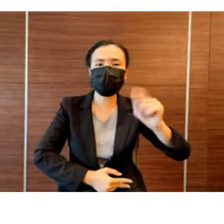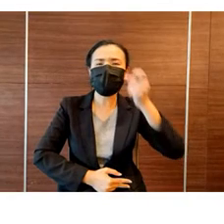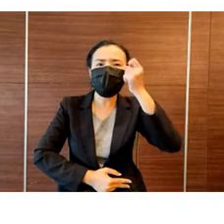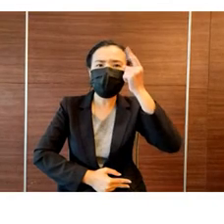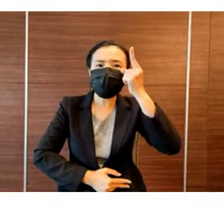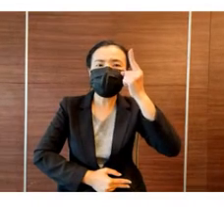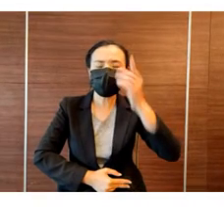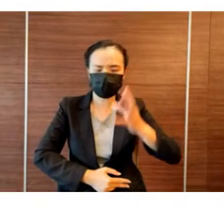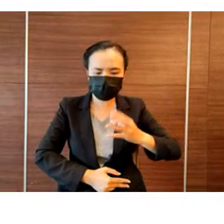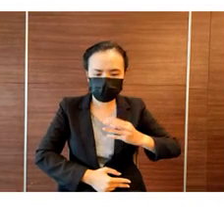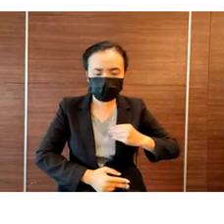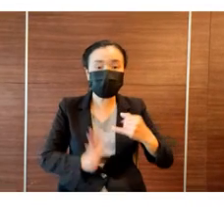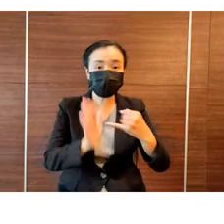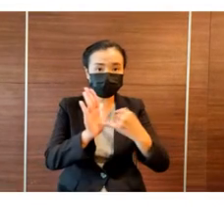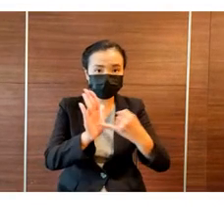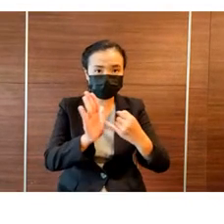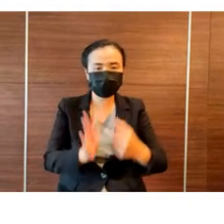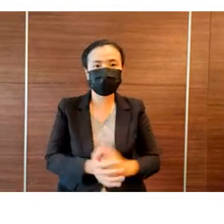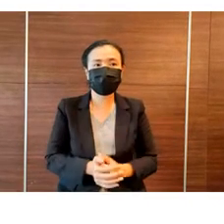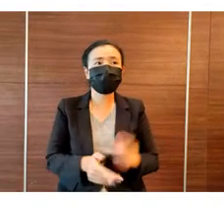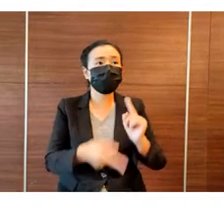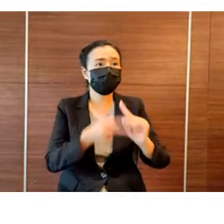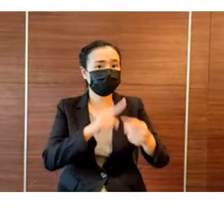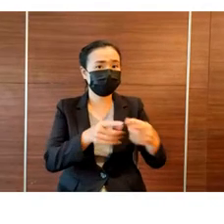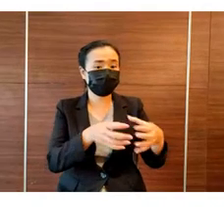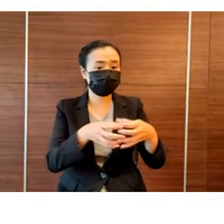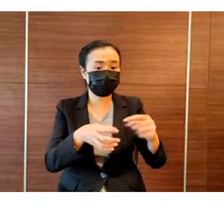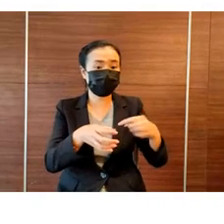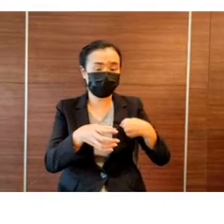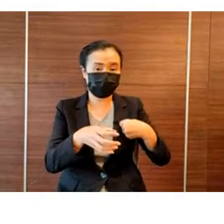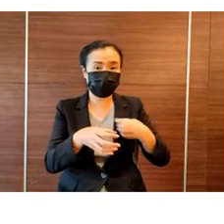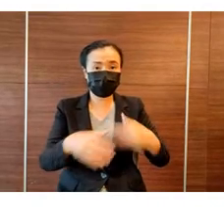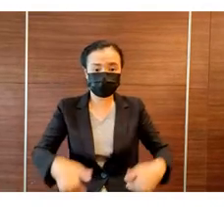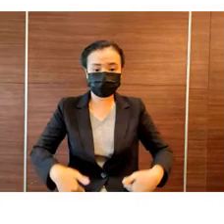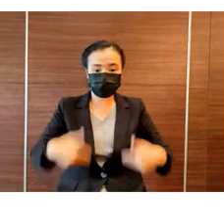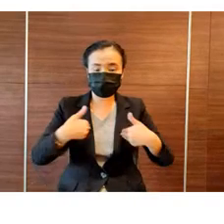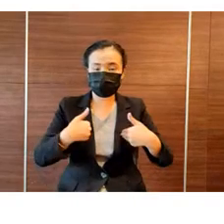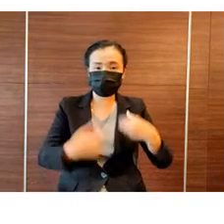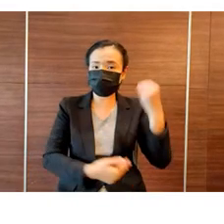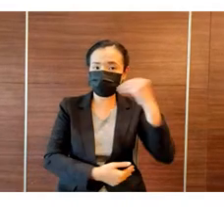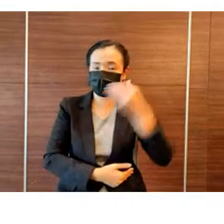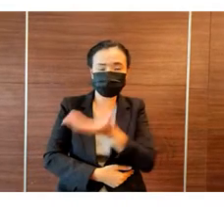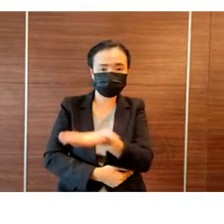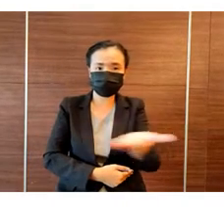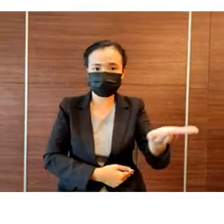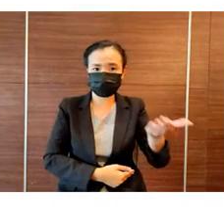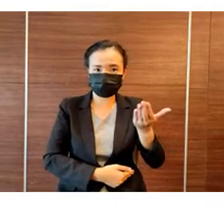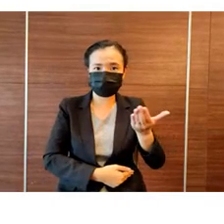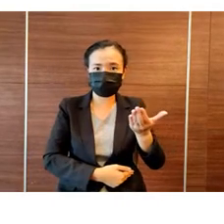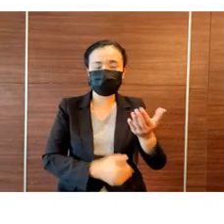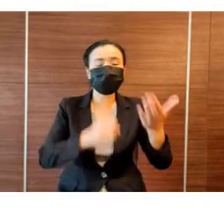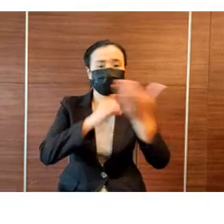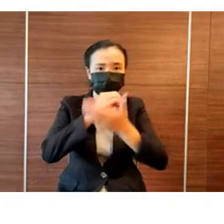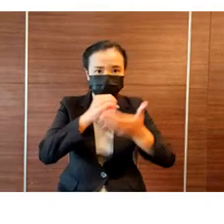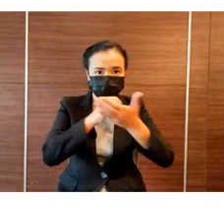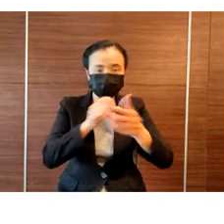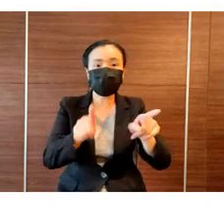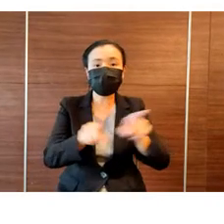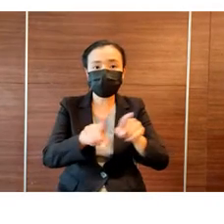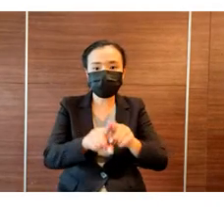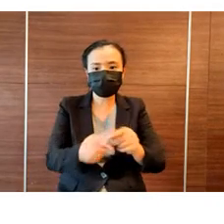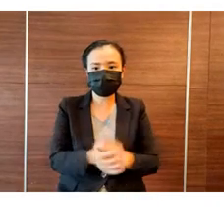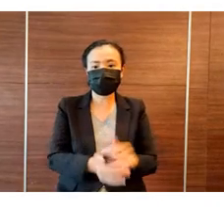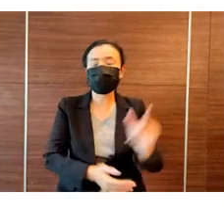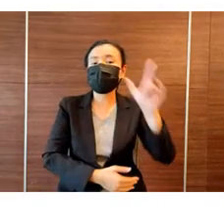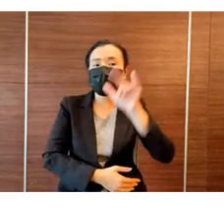มรับตรงนี้ได้ง่ายขึ้นแล้วเพื่อนๆผมเองในชีวิตหลายๆคนเนี่ยก็เป็นคนใช้ยาเนาะหรือแม้กระทั่งญ